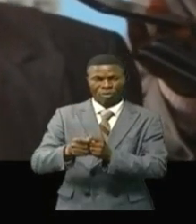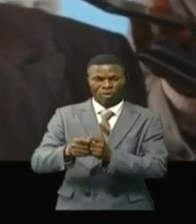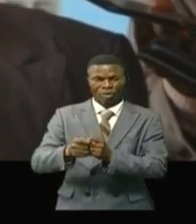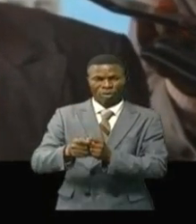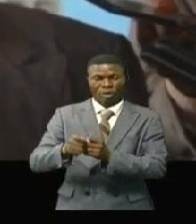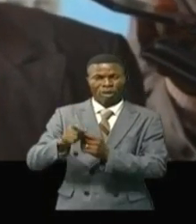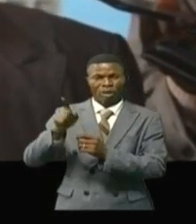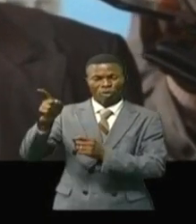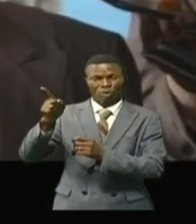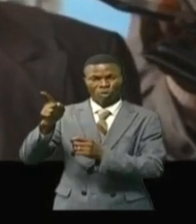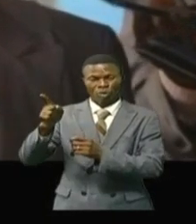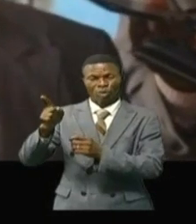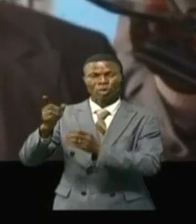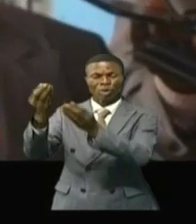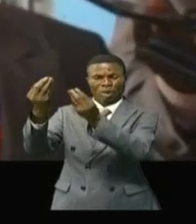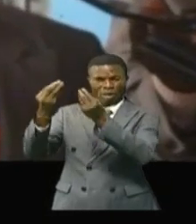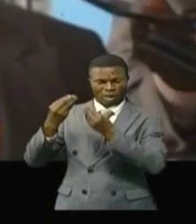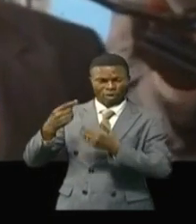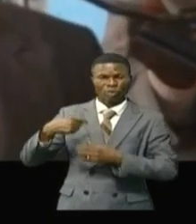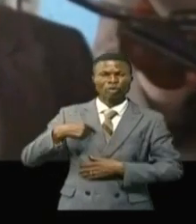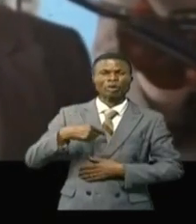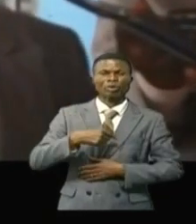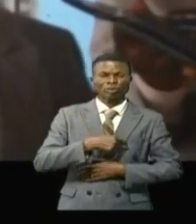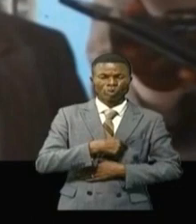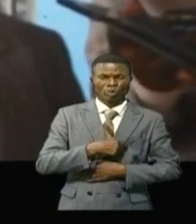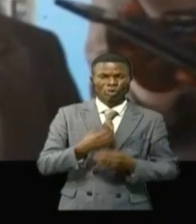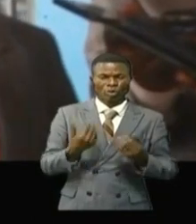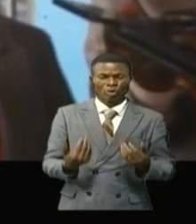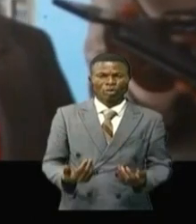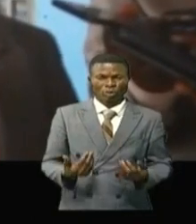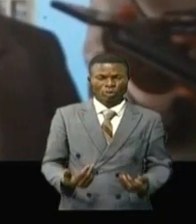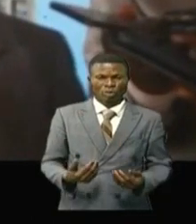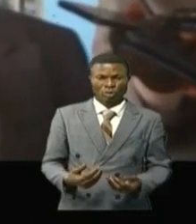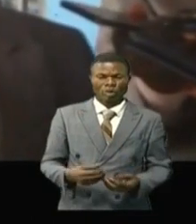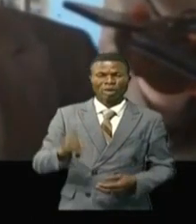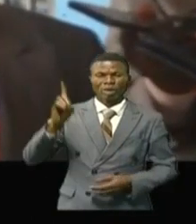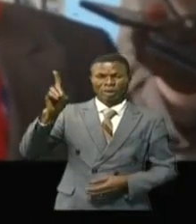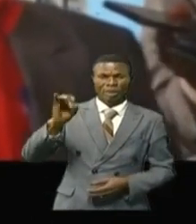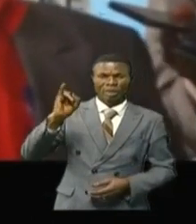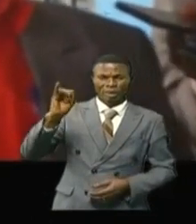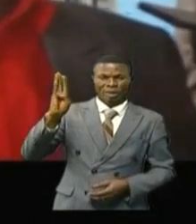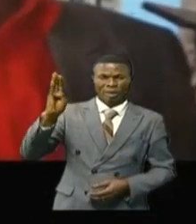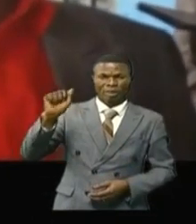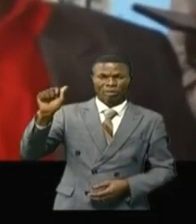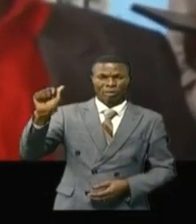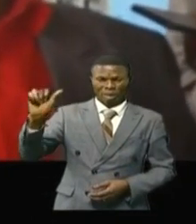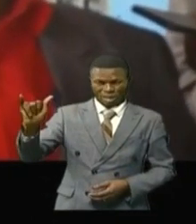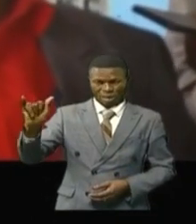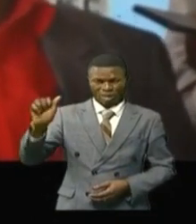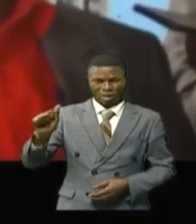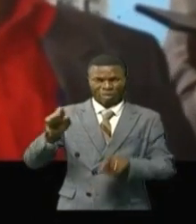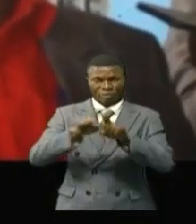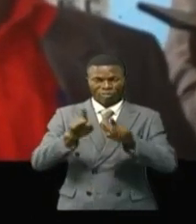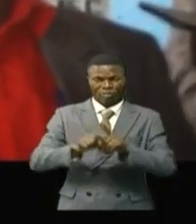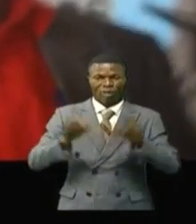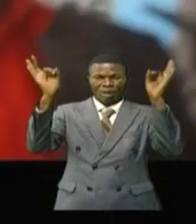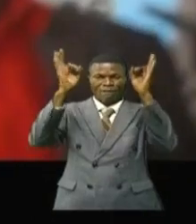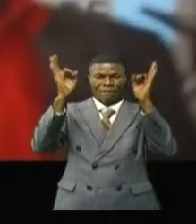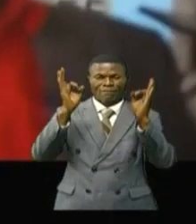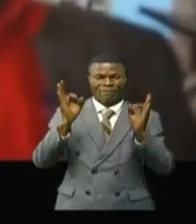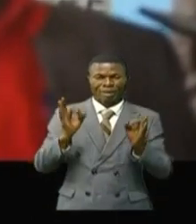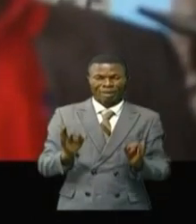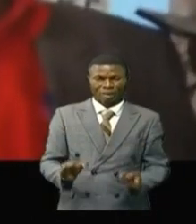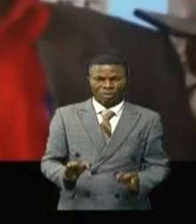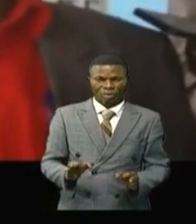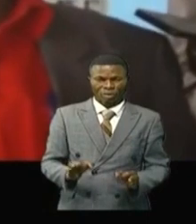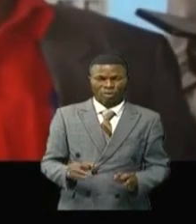qu'il a l'honneur de remettre à Dibaya en général et à la Fédération